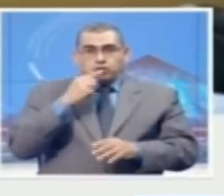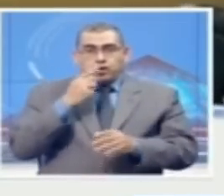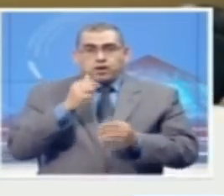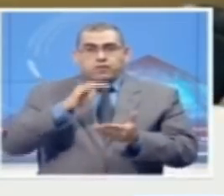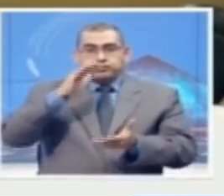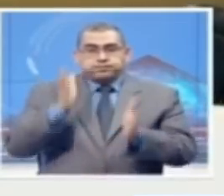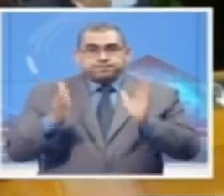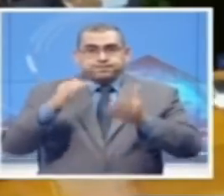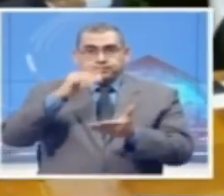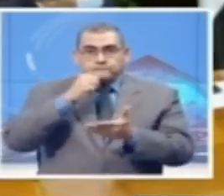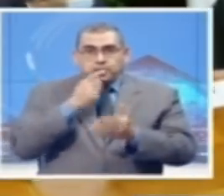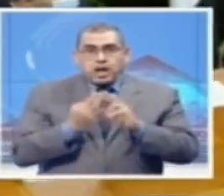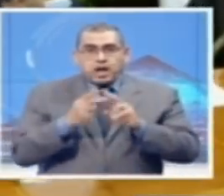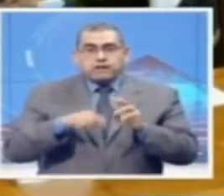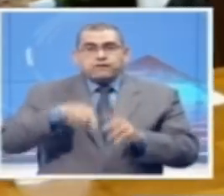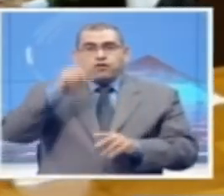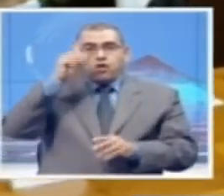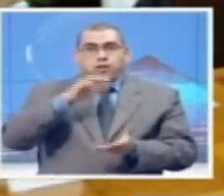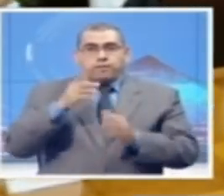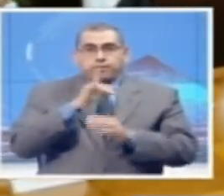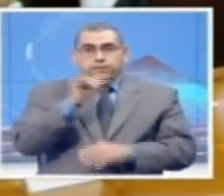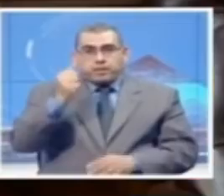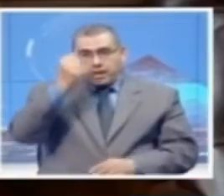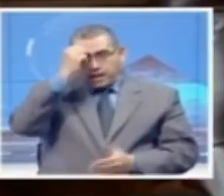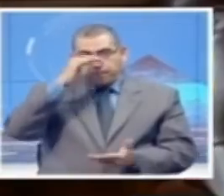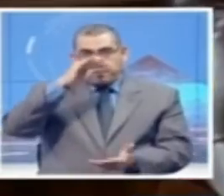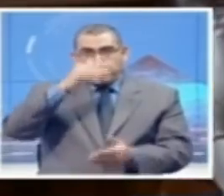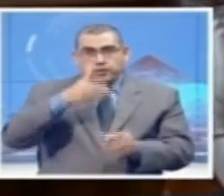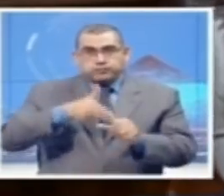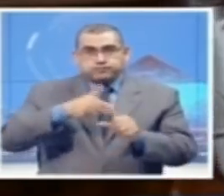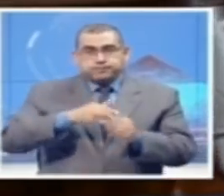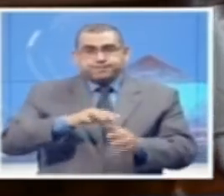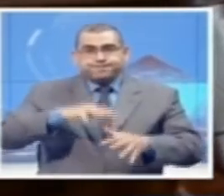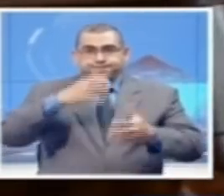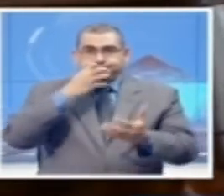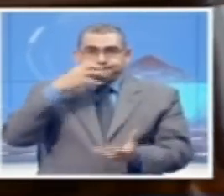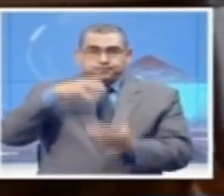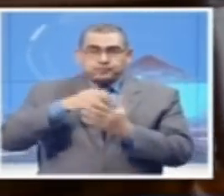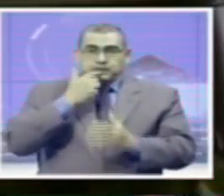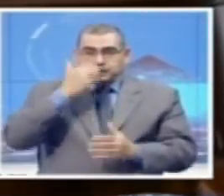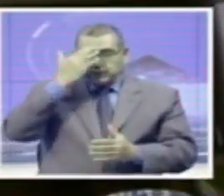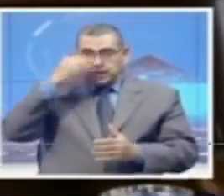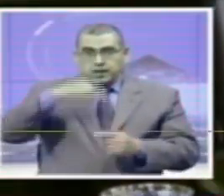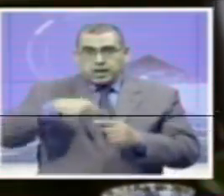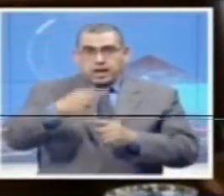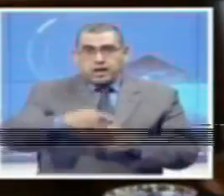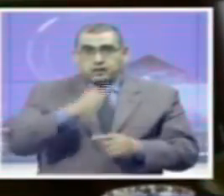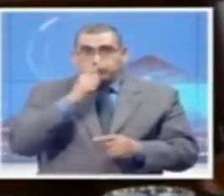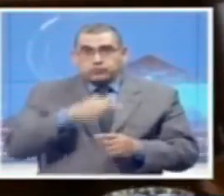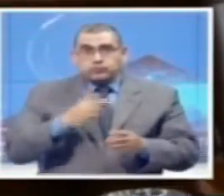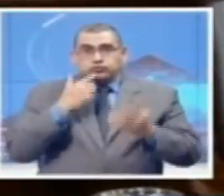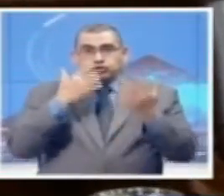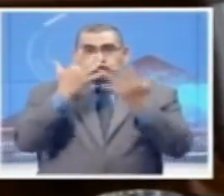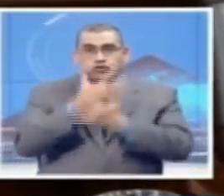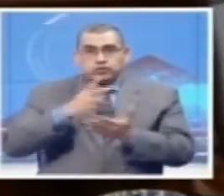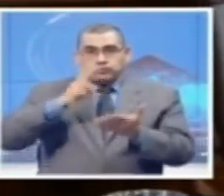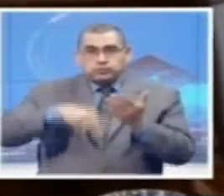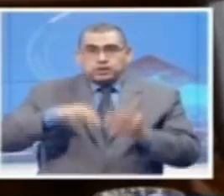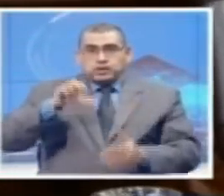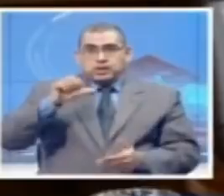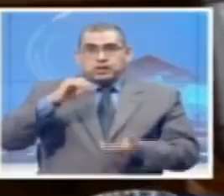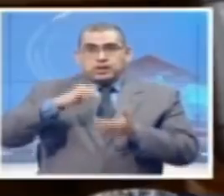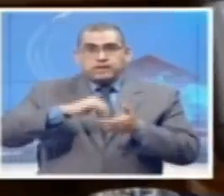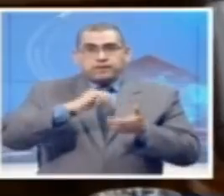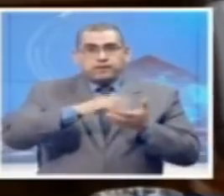7 مليارات و200 مليون قدم مكعب غاز يوميا و100,000 برميل متكثفات خلال العام المالي المقبل. وأعلنت الشركة توقيع